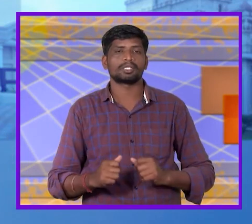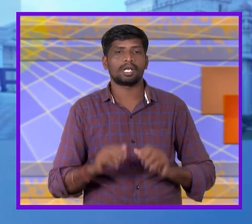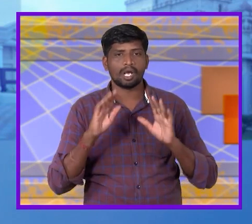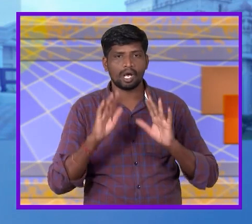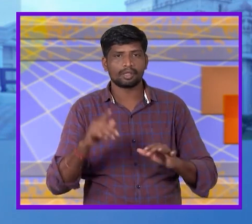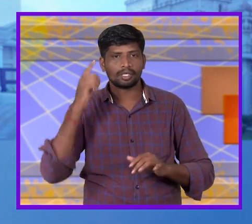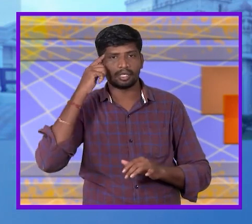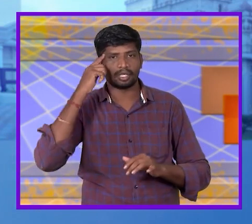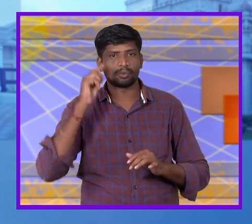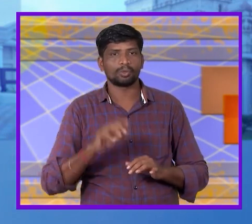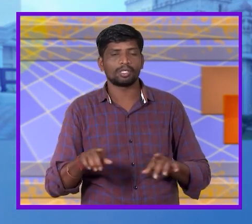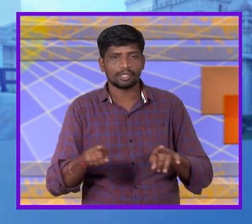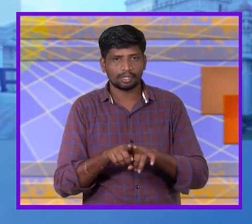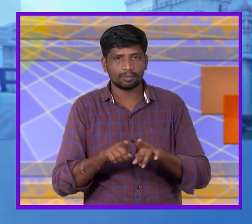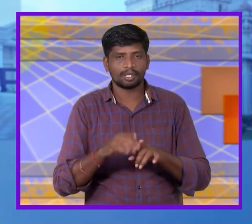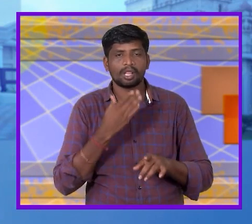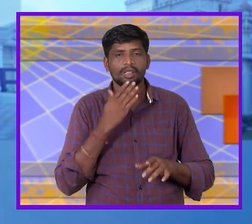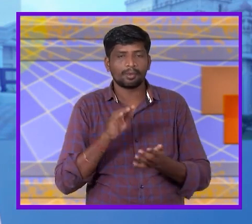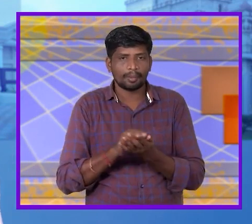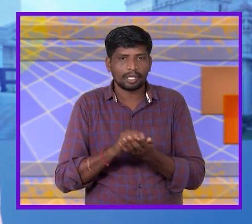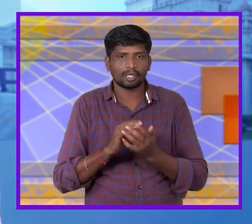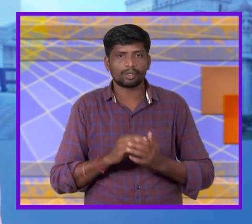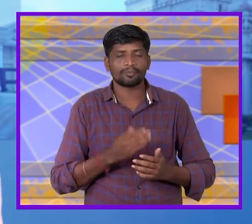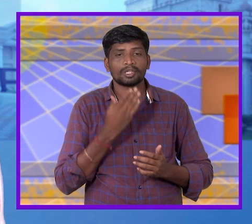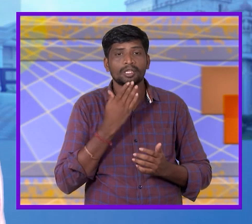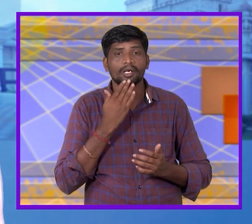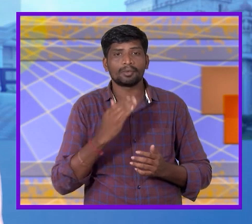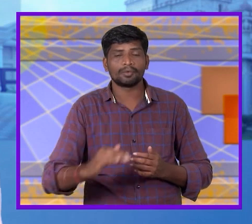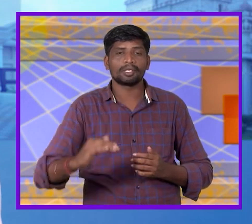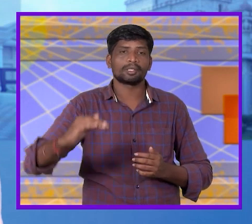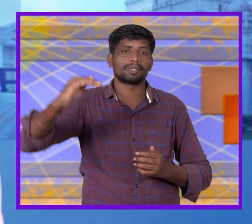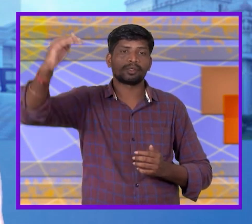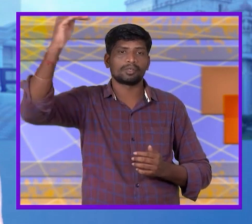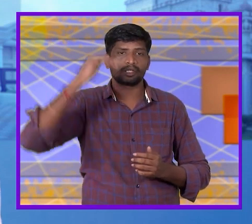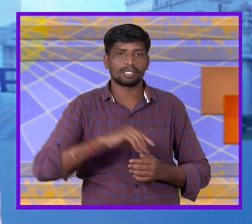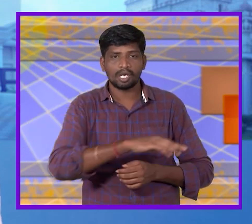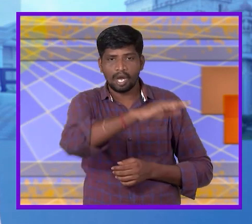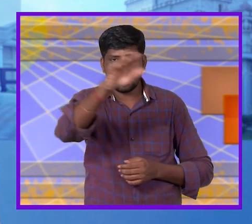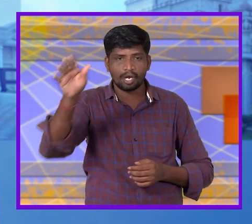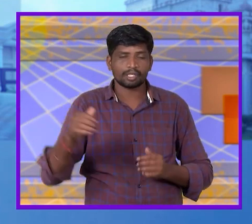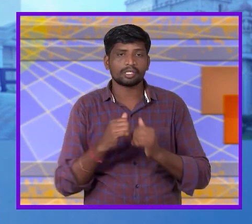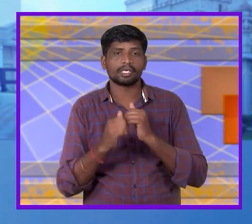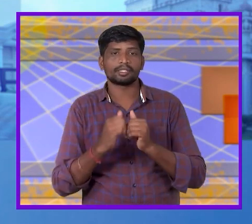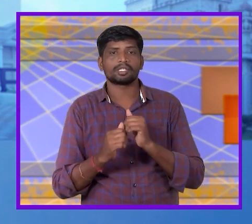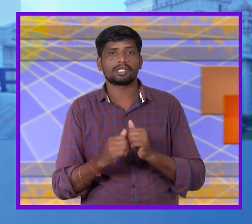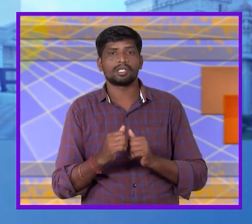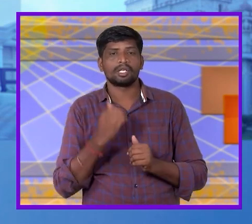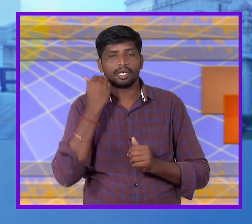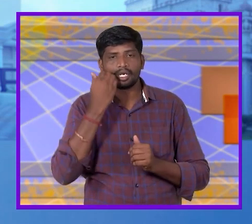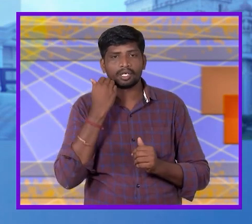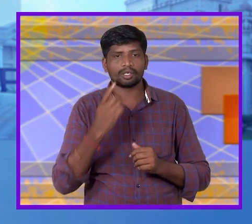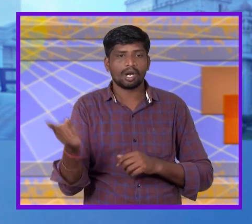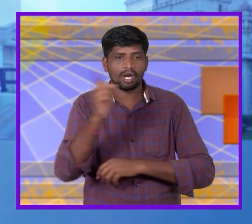அந்த நினைவோடு எப்போதும் நம்ம தமிழை நாம் பாதுகாக்கணும். தமிழினுடைய வளத்தை பெருக்குவதற்கு, தமிழ் இலக்கிய வளர்ச்சிக்கு நாம்